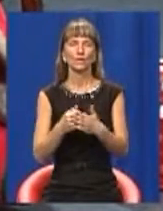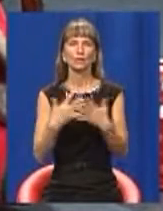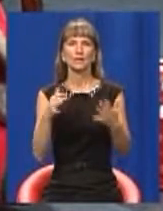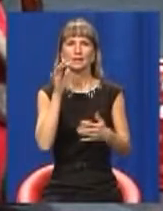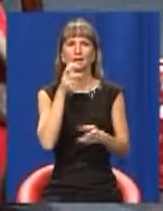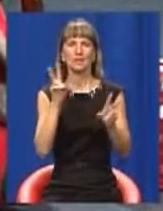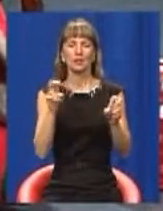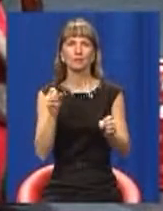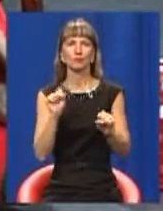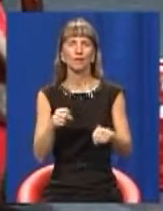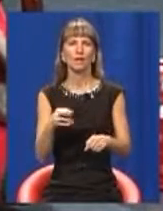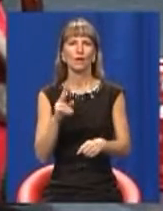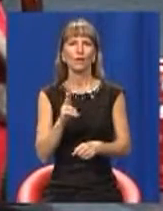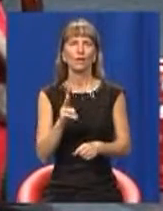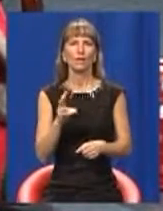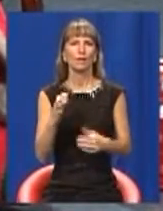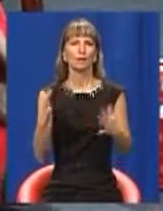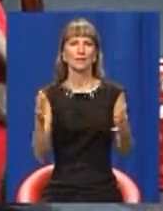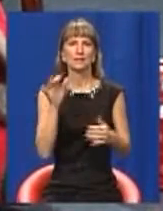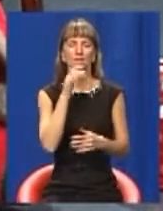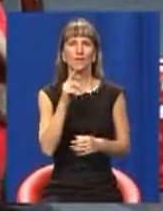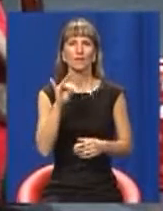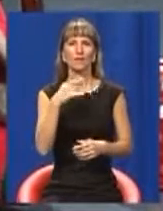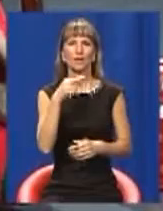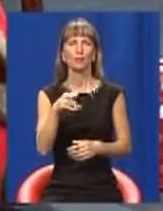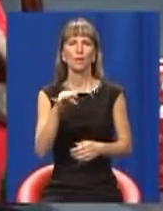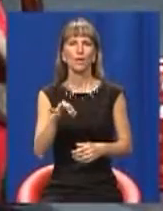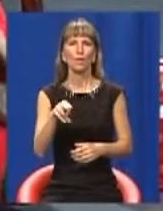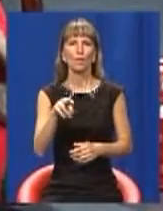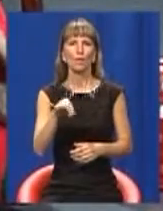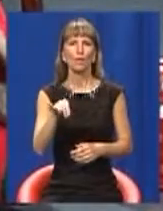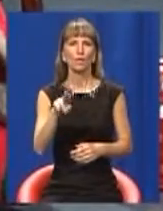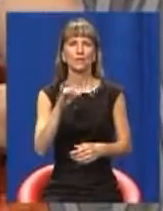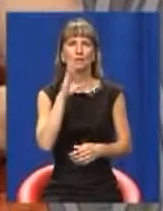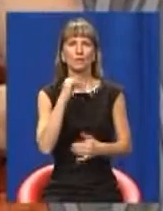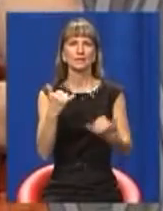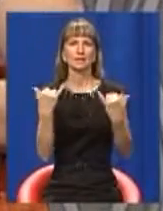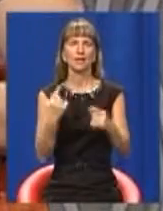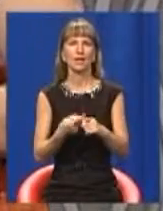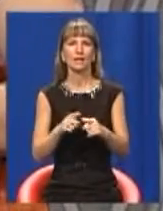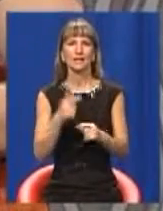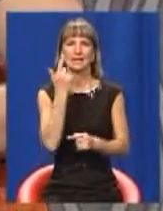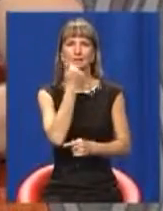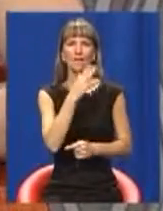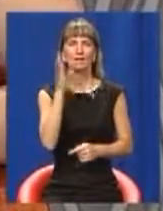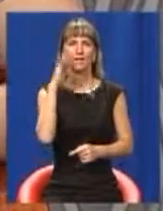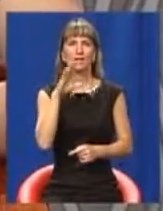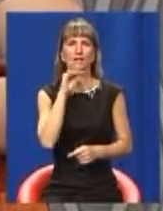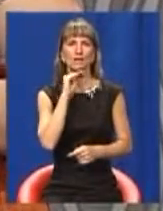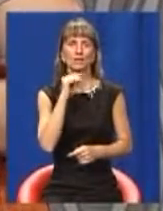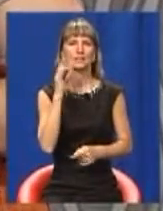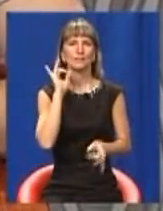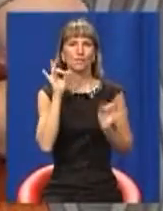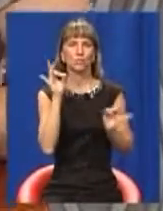теми, можливо, для когось навіть і не більш серйозної, і говорити про породи собак. Сьогодні це іспанський водяний пес.